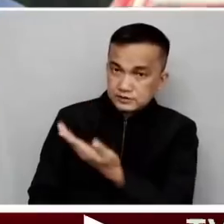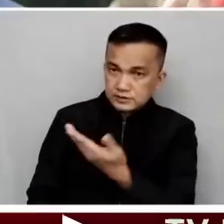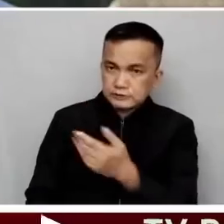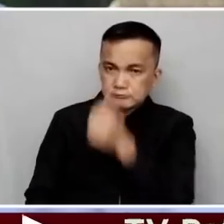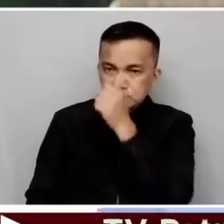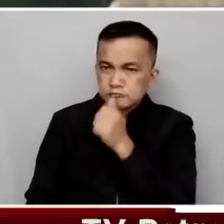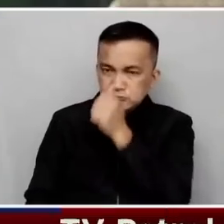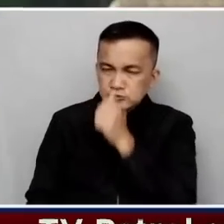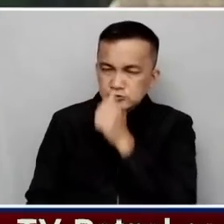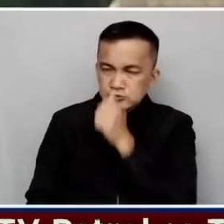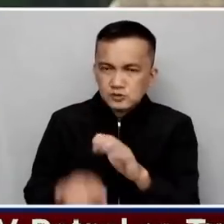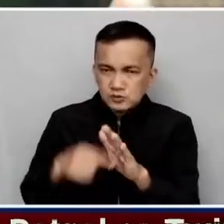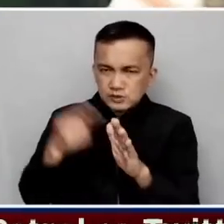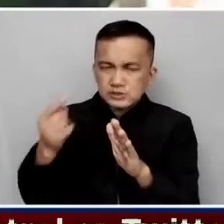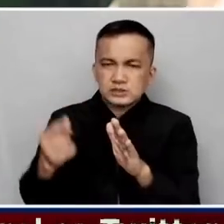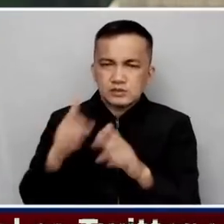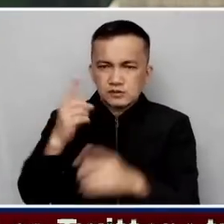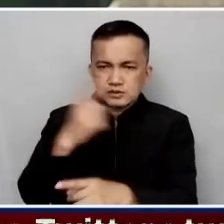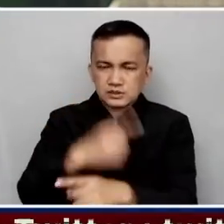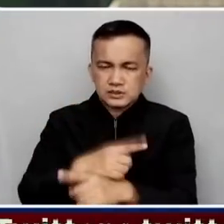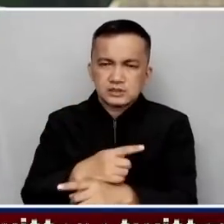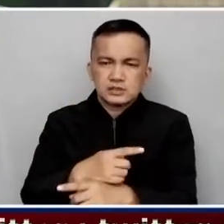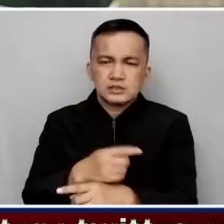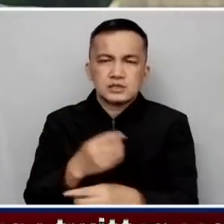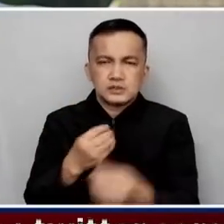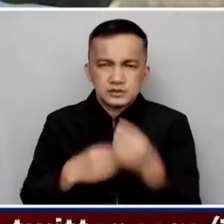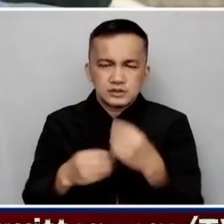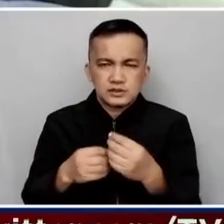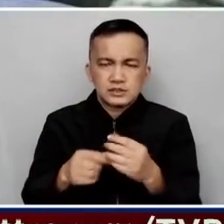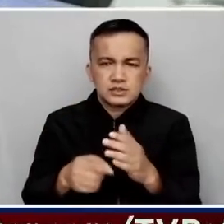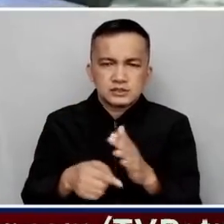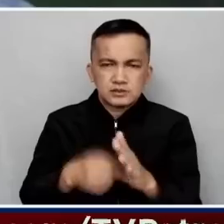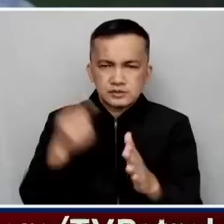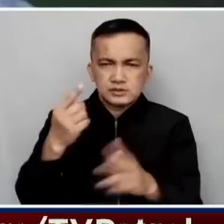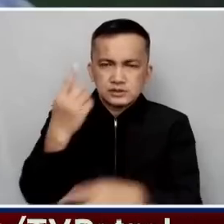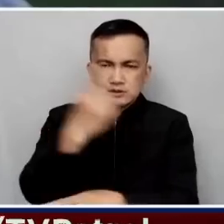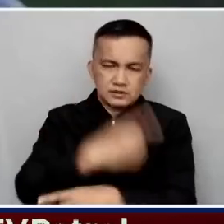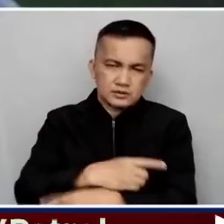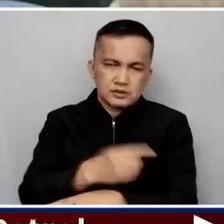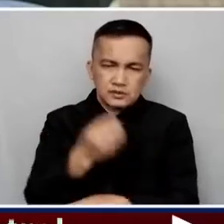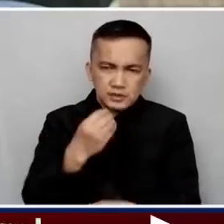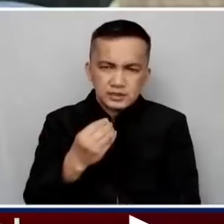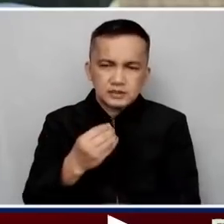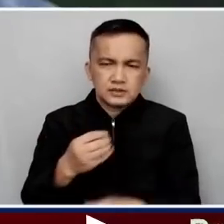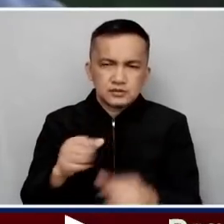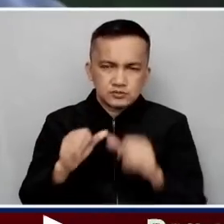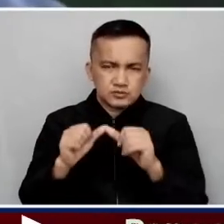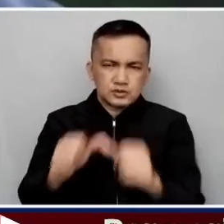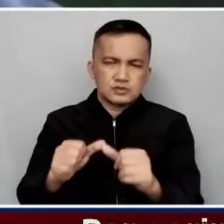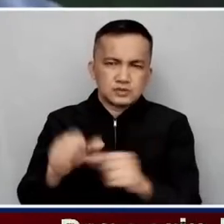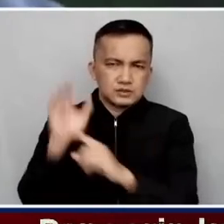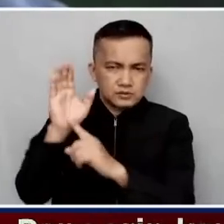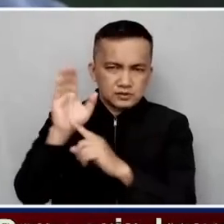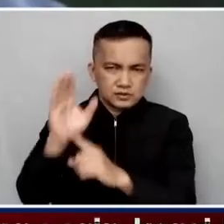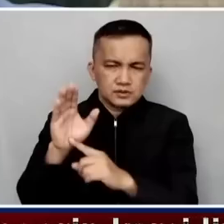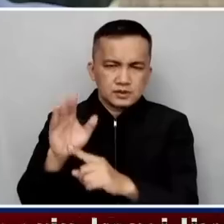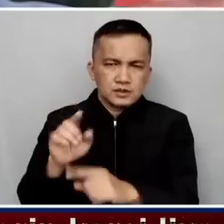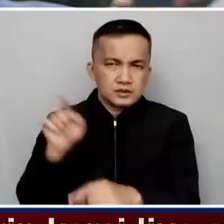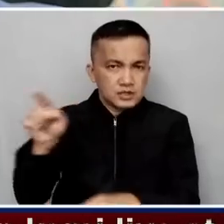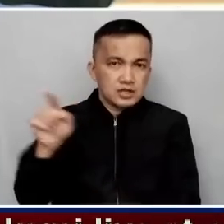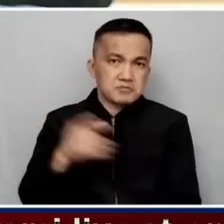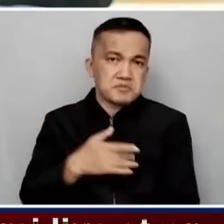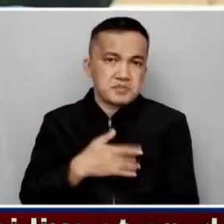basta kumain isang bisis isang araw, kumain, basta itutuloy po yung strike. Para madama po nila